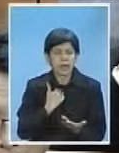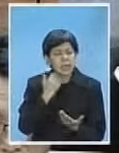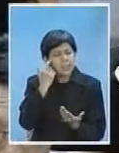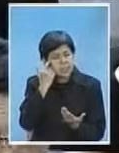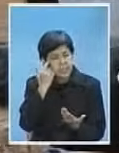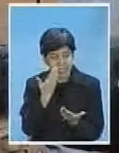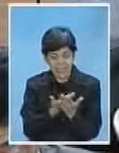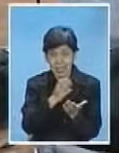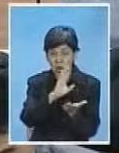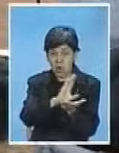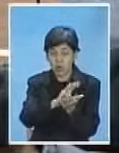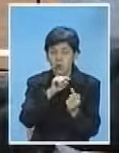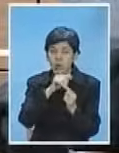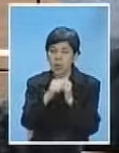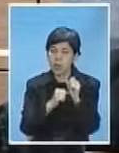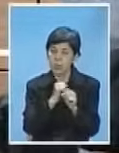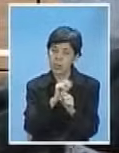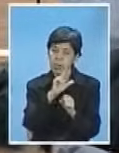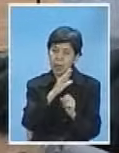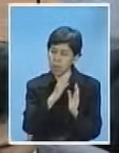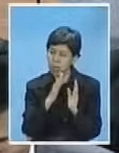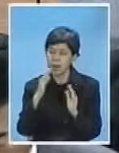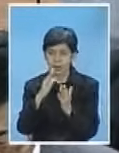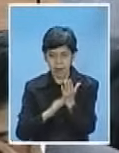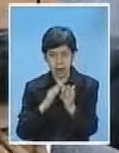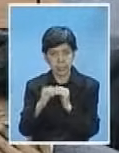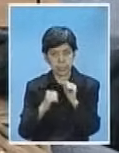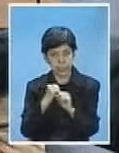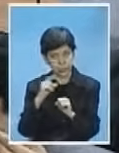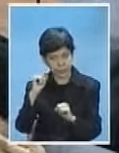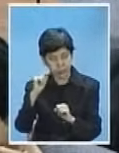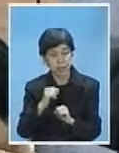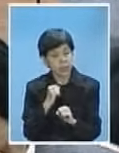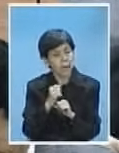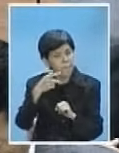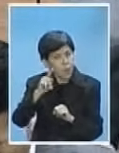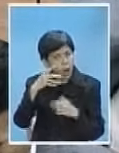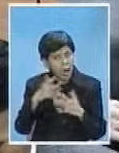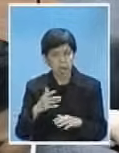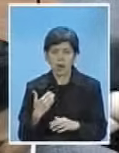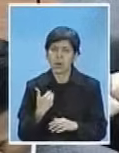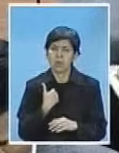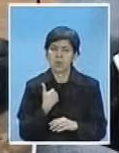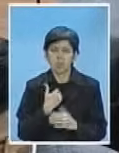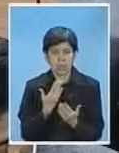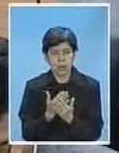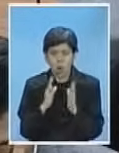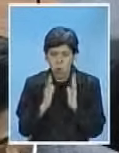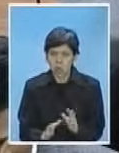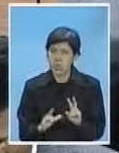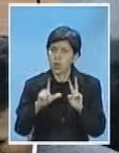ตนารมณ์กองทุนเมื่อตั้งไว้ปี38จนถึงบัดนี้เกือบ20ปีนะครับได้ประโยชน์ไปแล้วเป็นจำนวนถึง2ล้านกว่า